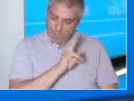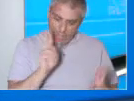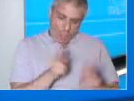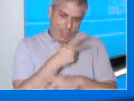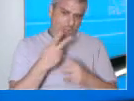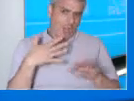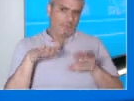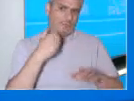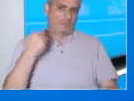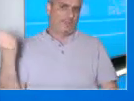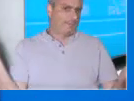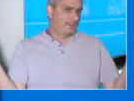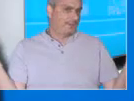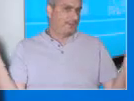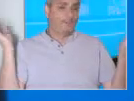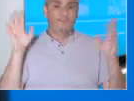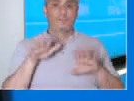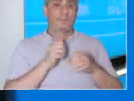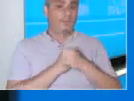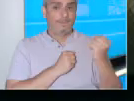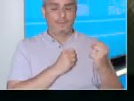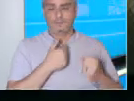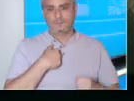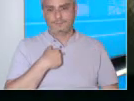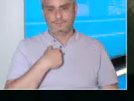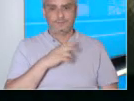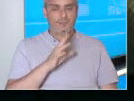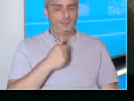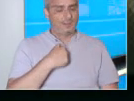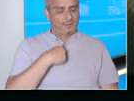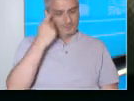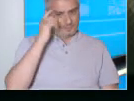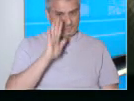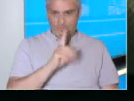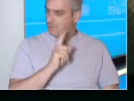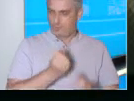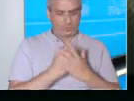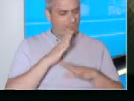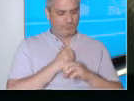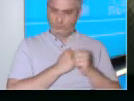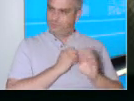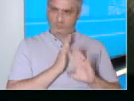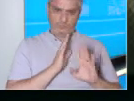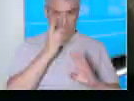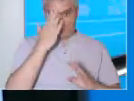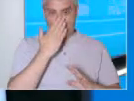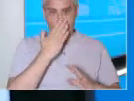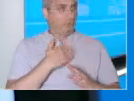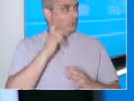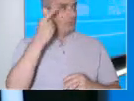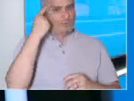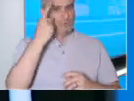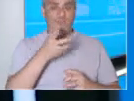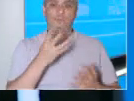יכולה להיות ממשלת ימין. אני מעריך, אני מעריך שלא תוקם ממשלת שמאל, זו הערכה שלי. כולם יודעים שיש